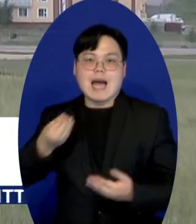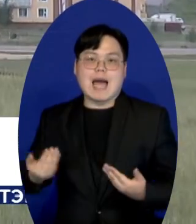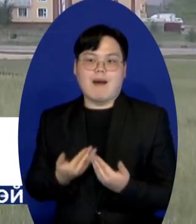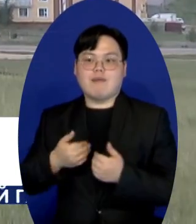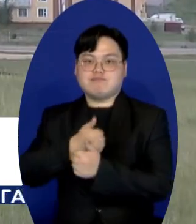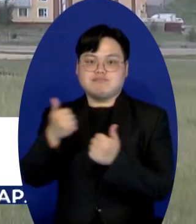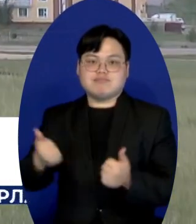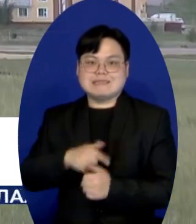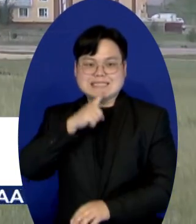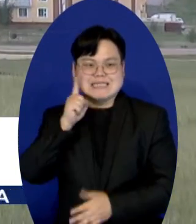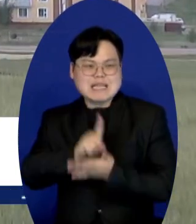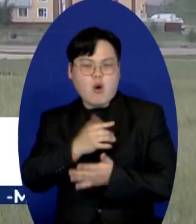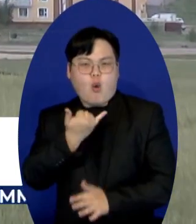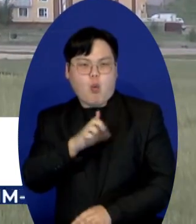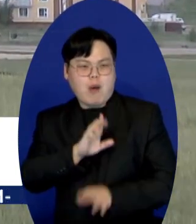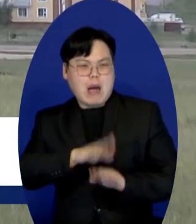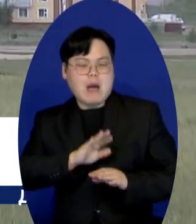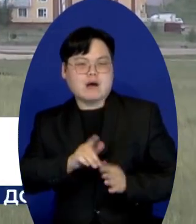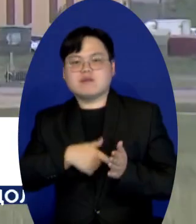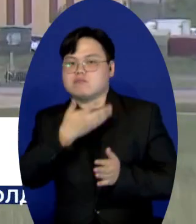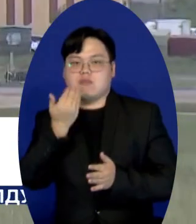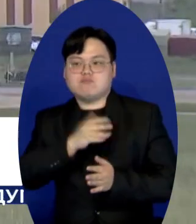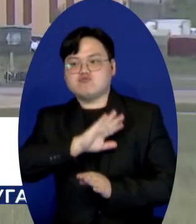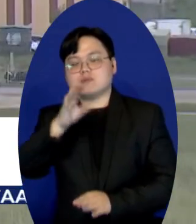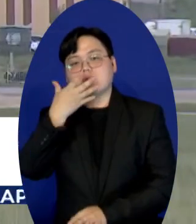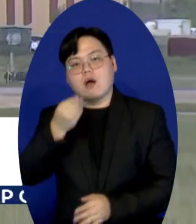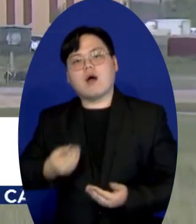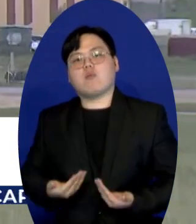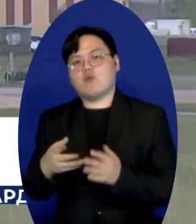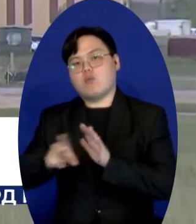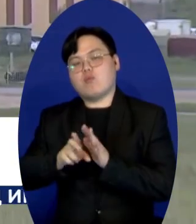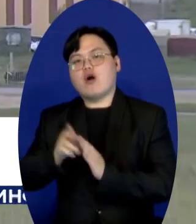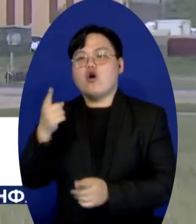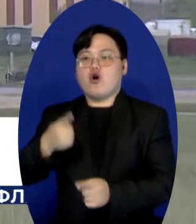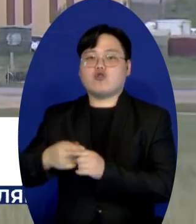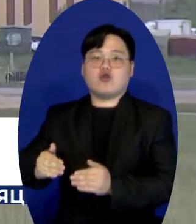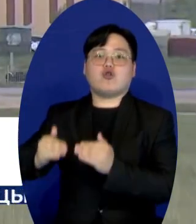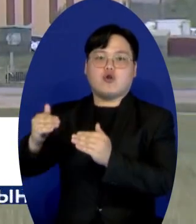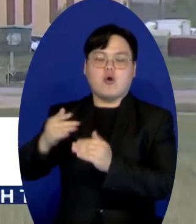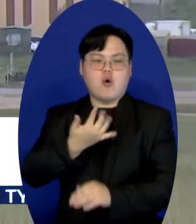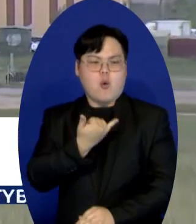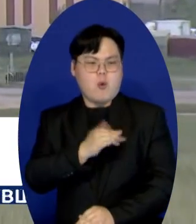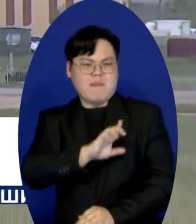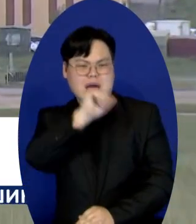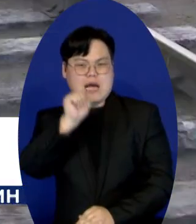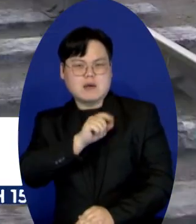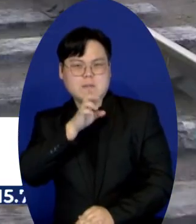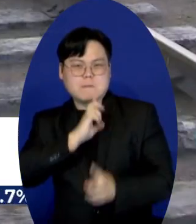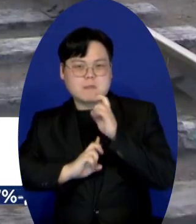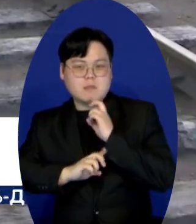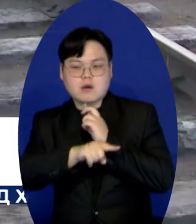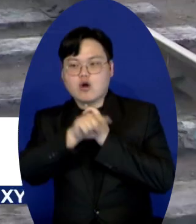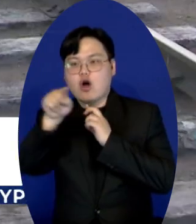бүрдвэл залуус заавал хот бараадах шаардлагагүй болно. Нэг үгээр хэлэх юм бол хөдөөг хөгжүүлж байж Улаанбаатарын тулгамцсан асуудлыг